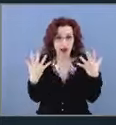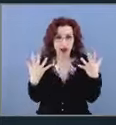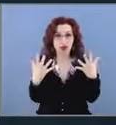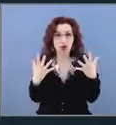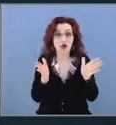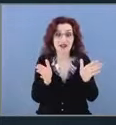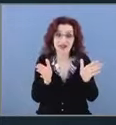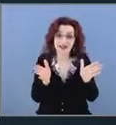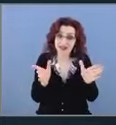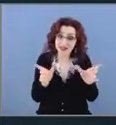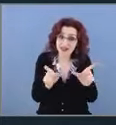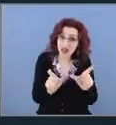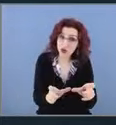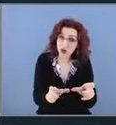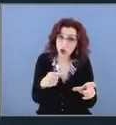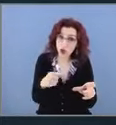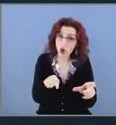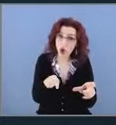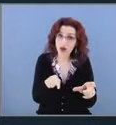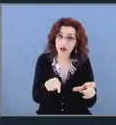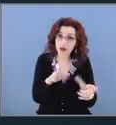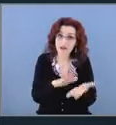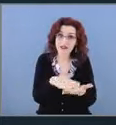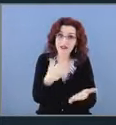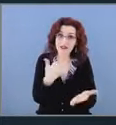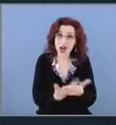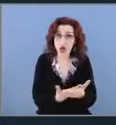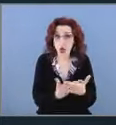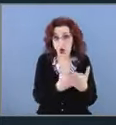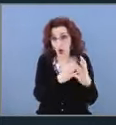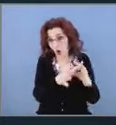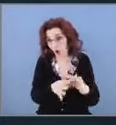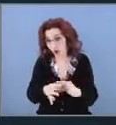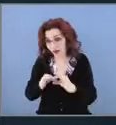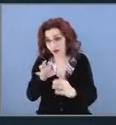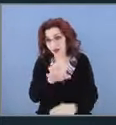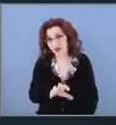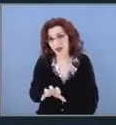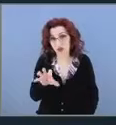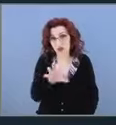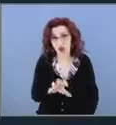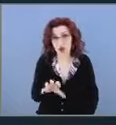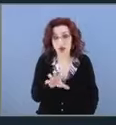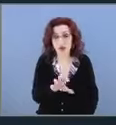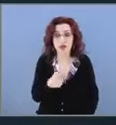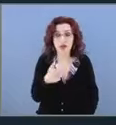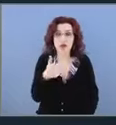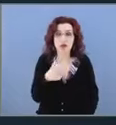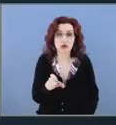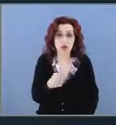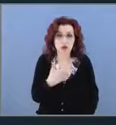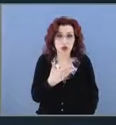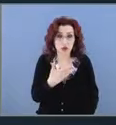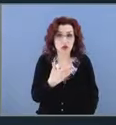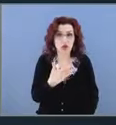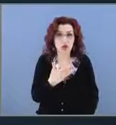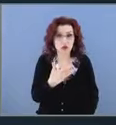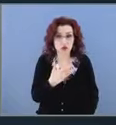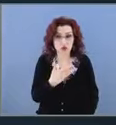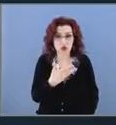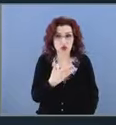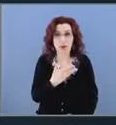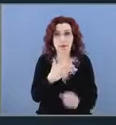e diciamo la sua caratteristica di coinvolgere così tanti importanti attori e